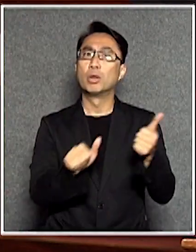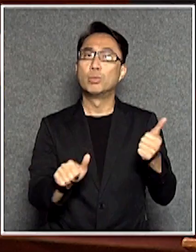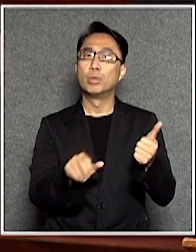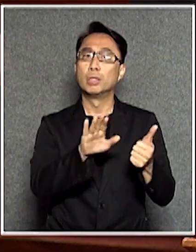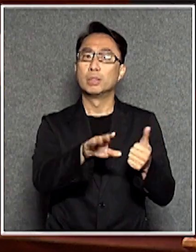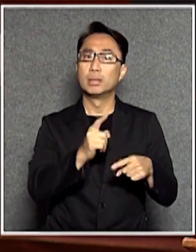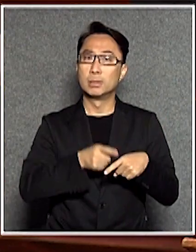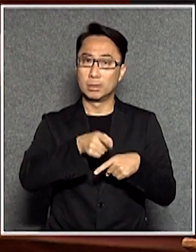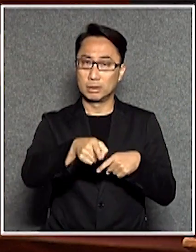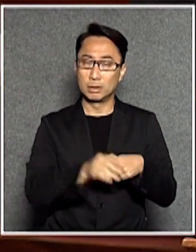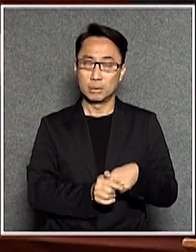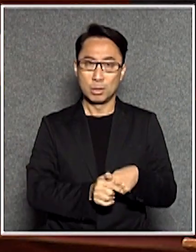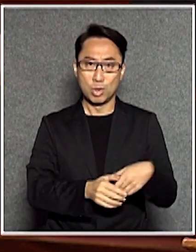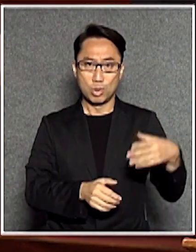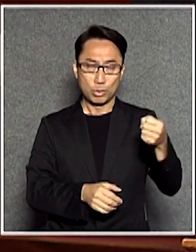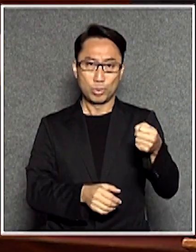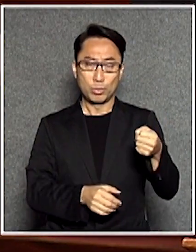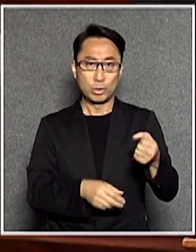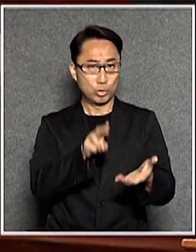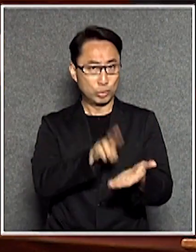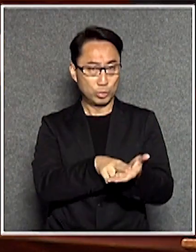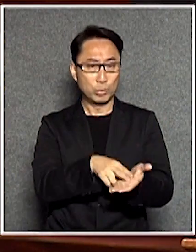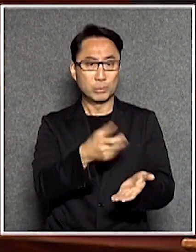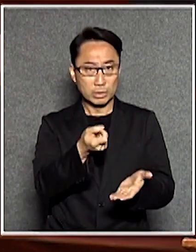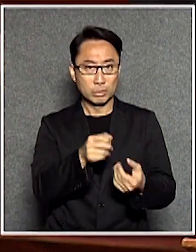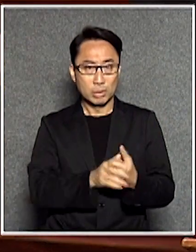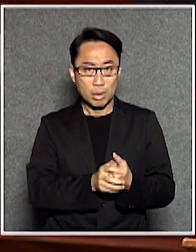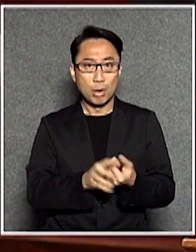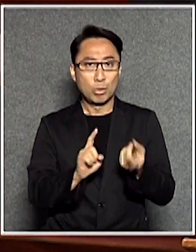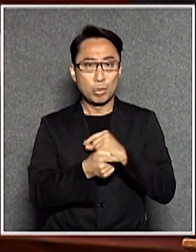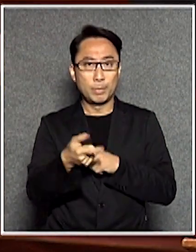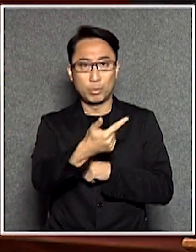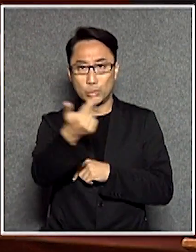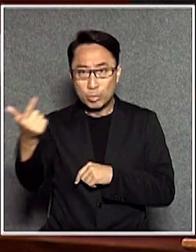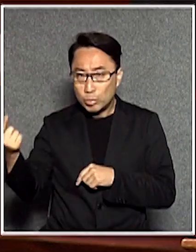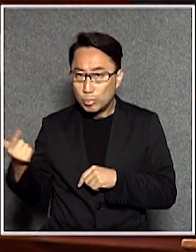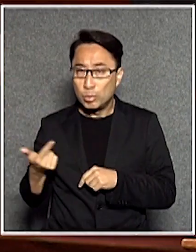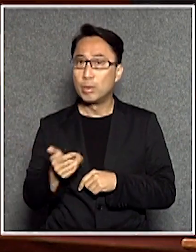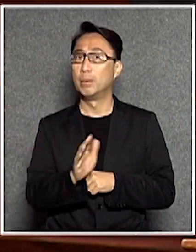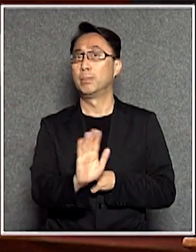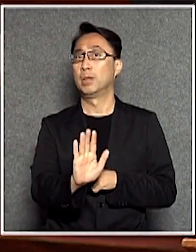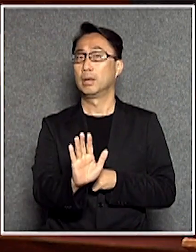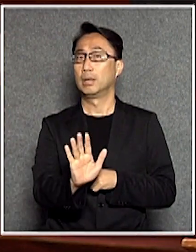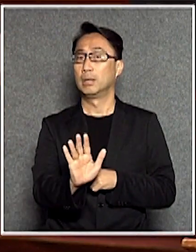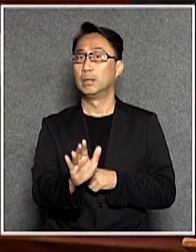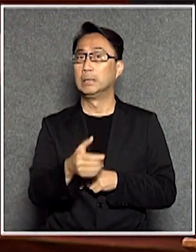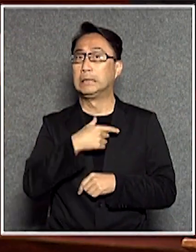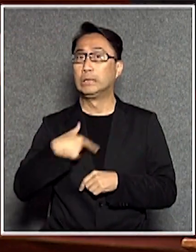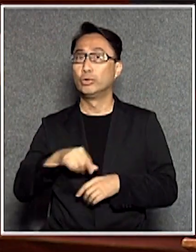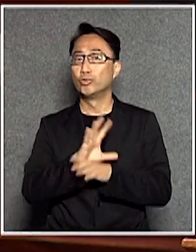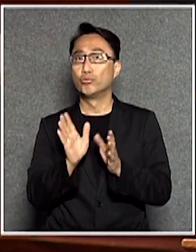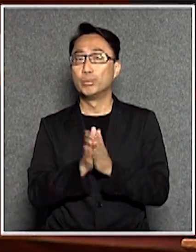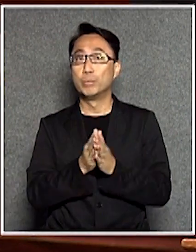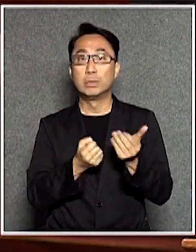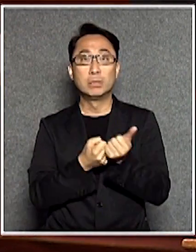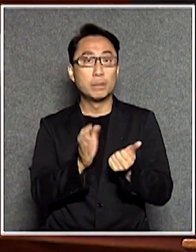信就不高嘛，它不是代表立法會多數人的意見嘛，不是多數議員的意見嘛，而是少